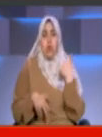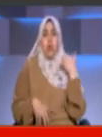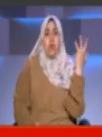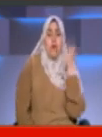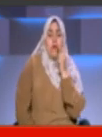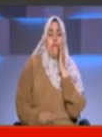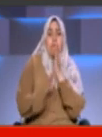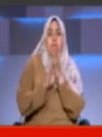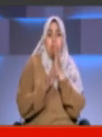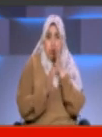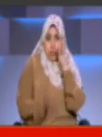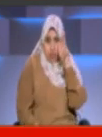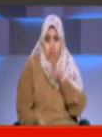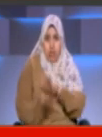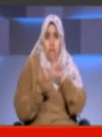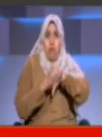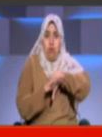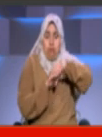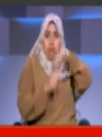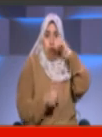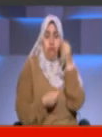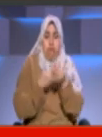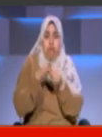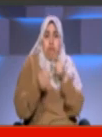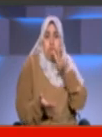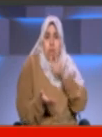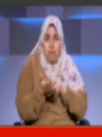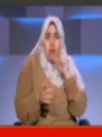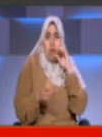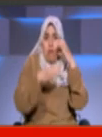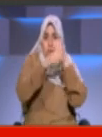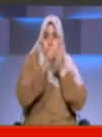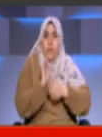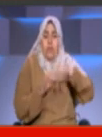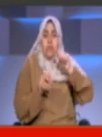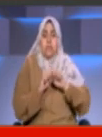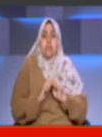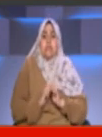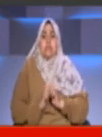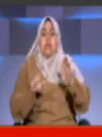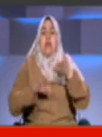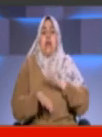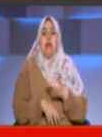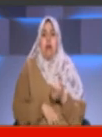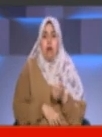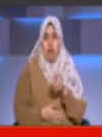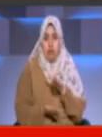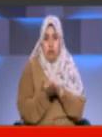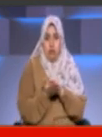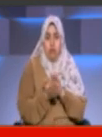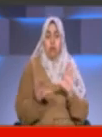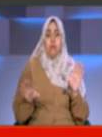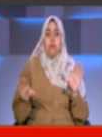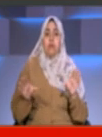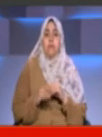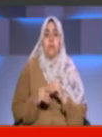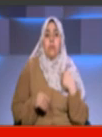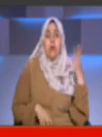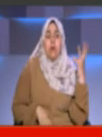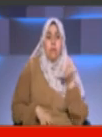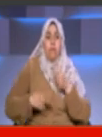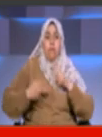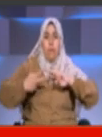من الأفلام الوثائقية المعدة تمهيداً لإذاعتها عبر قناة الجزيرة، والتي تتضمن